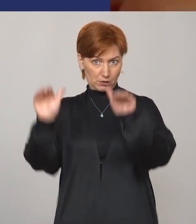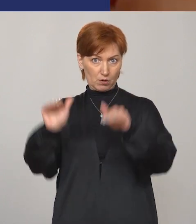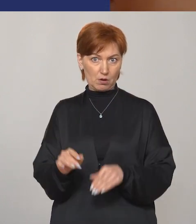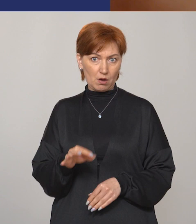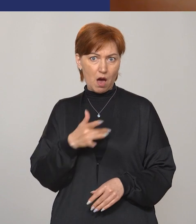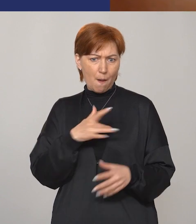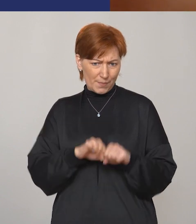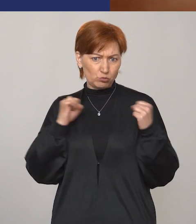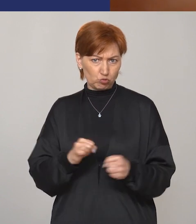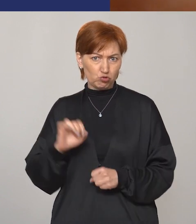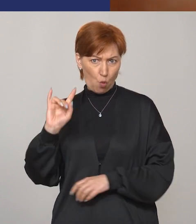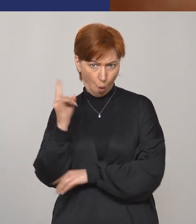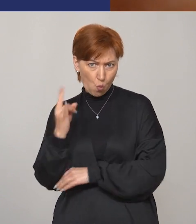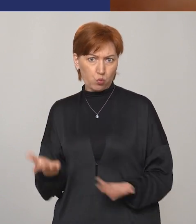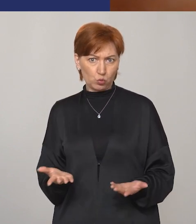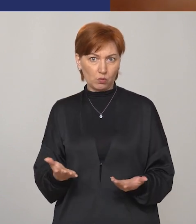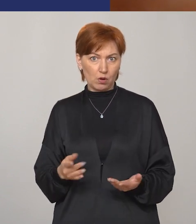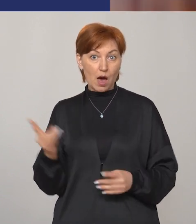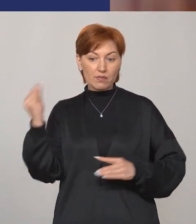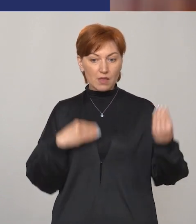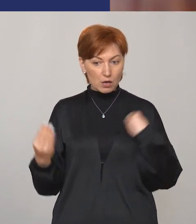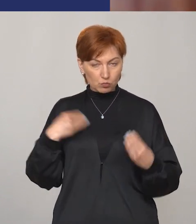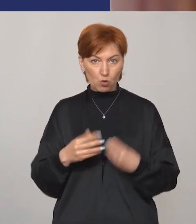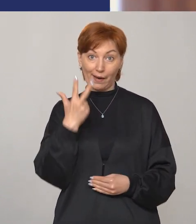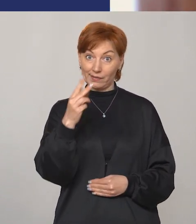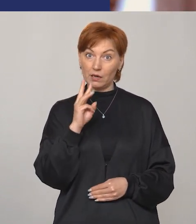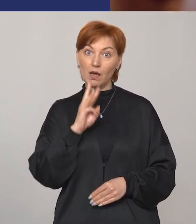куклу? На сборы 3 минуты.